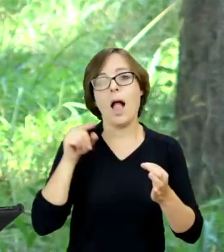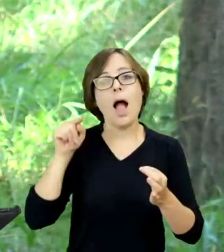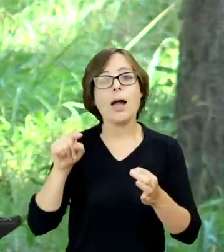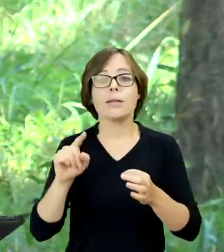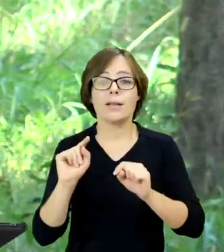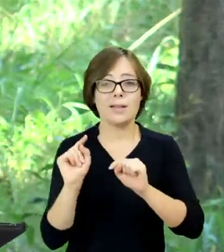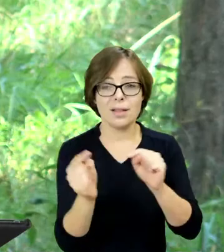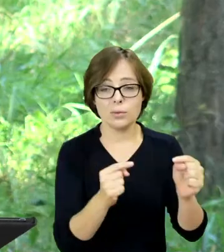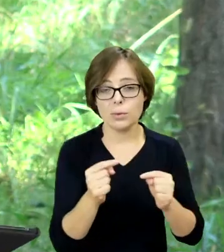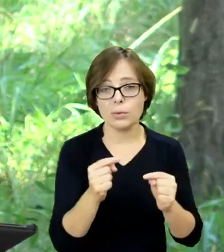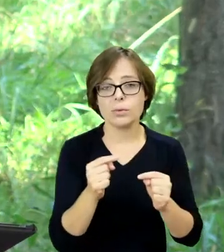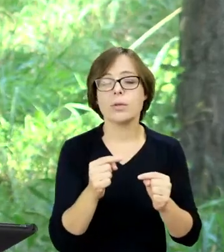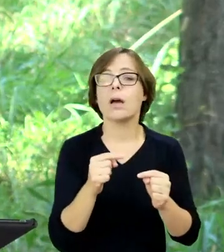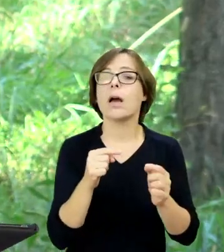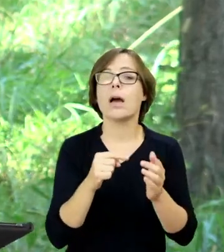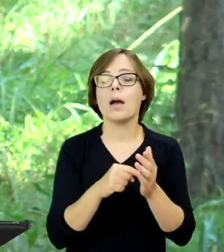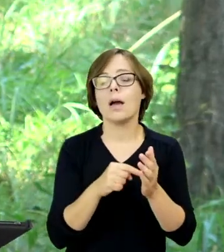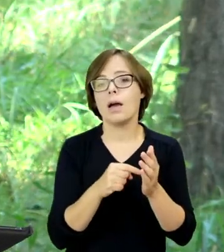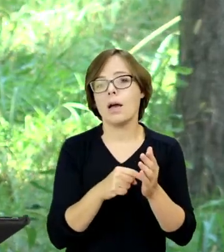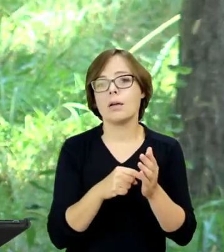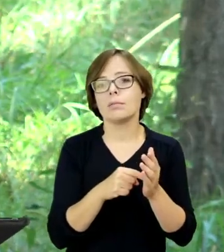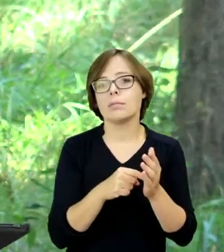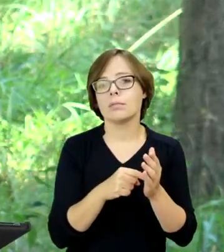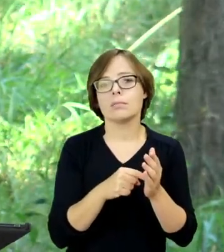próbom wejścia kobiet w szeregi